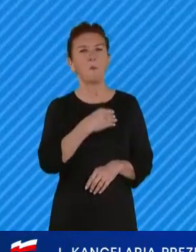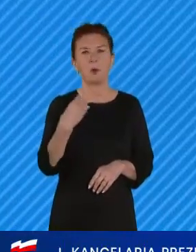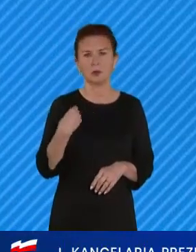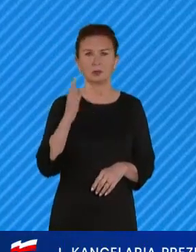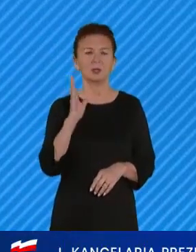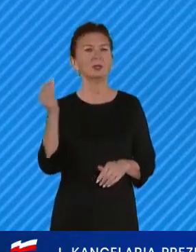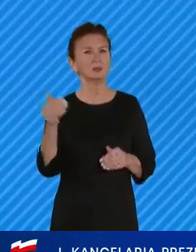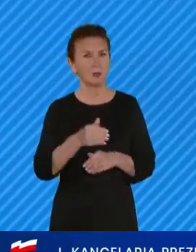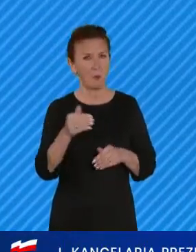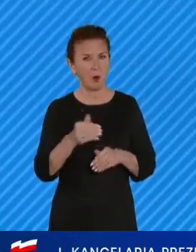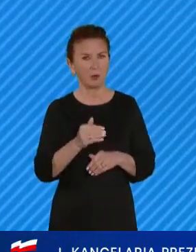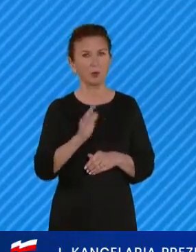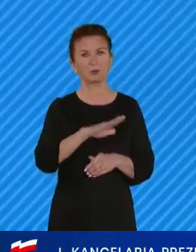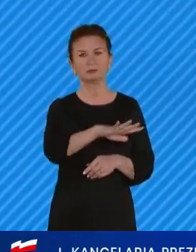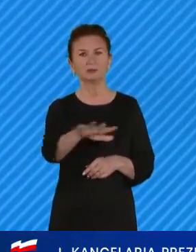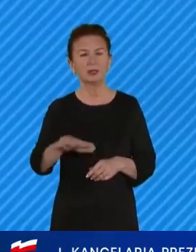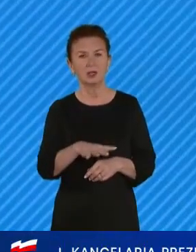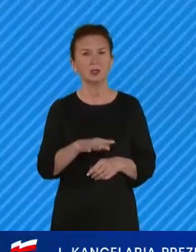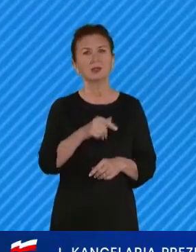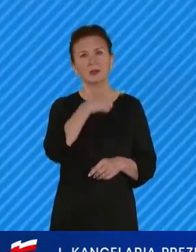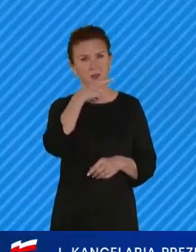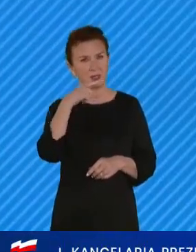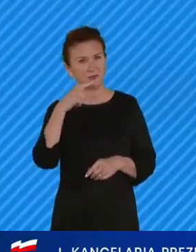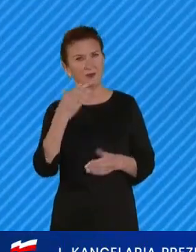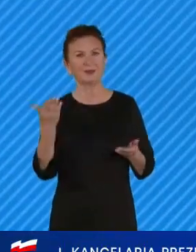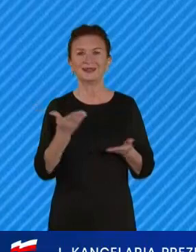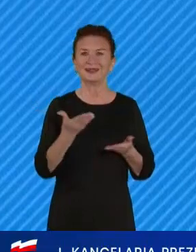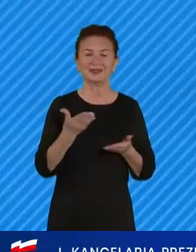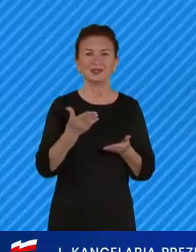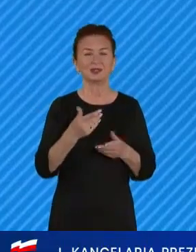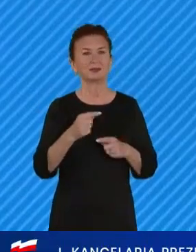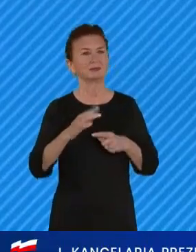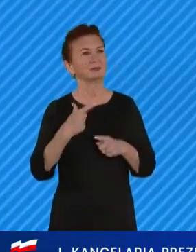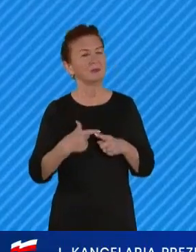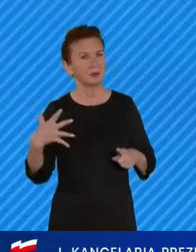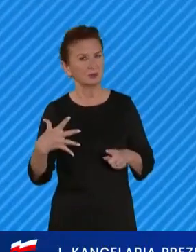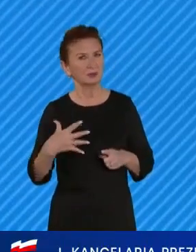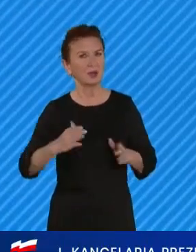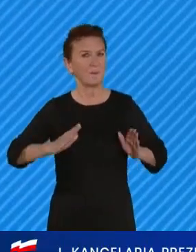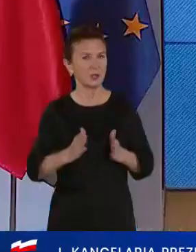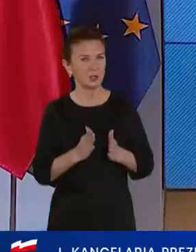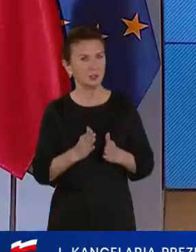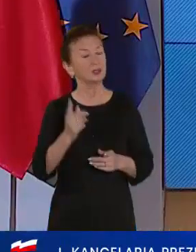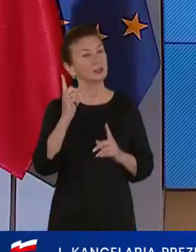mogła znaleźć się w strefie czerwonej, gdzie restrykcje są mniejsze, zależy od tego, czy będziemy przestrzegali tych zasad.